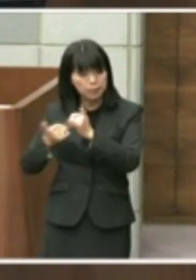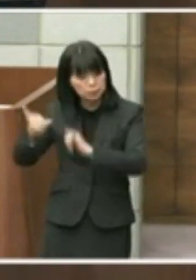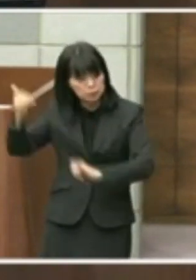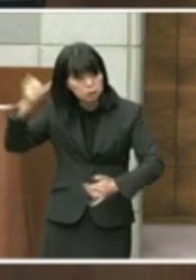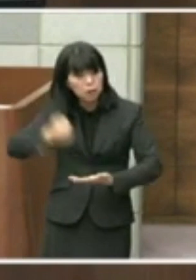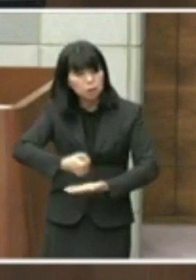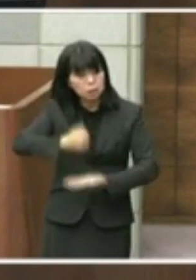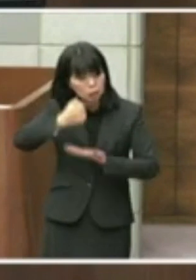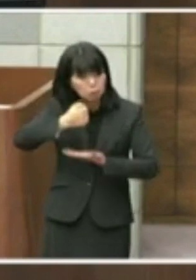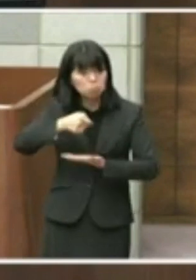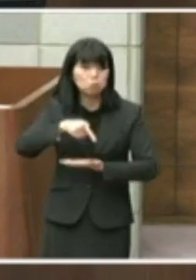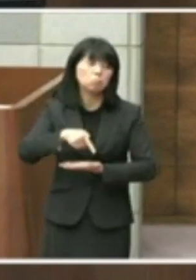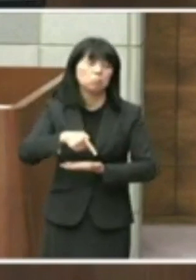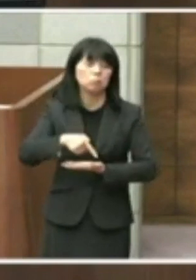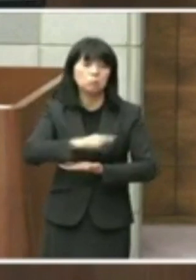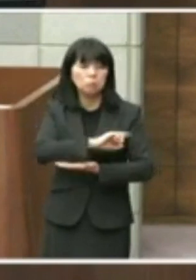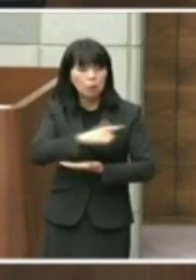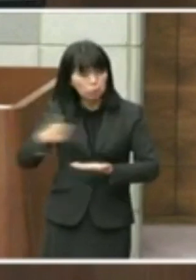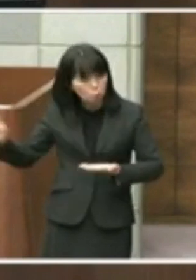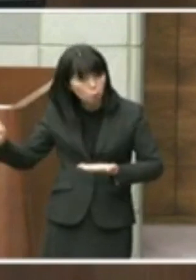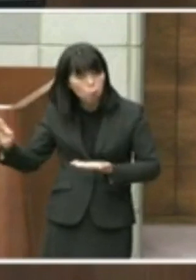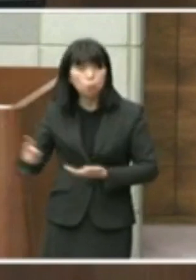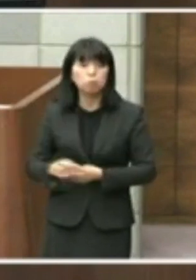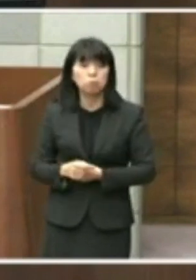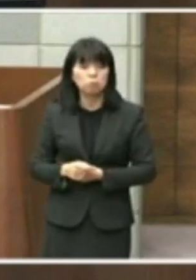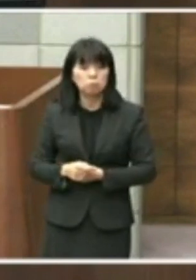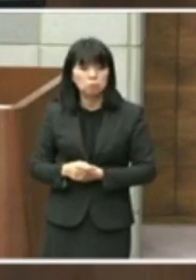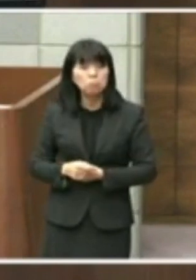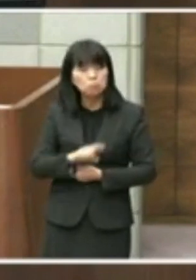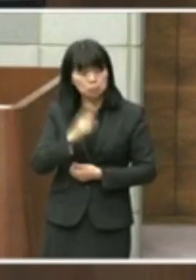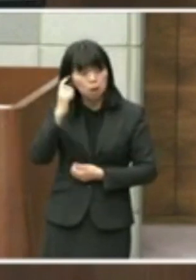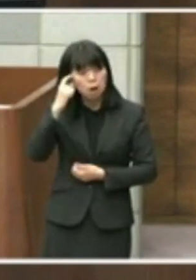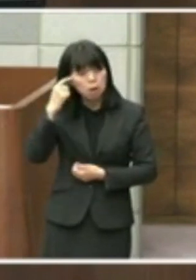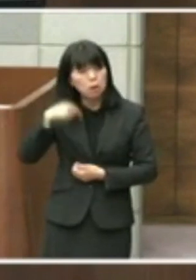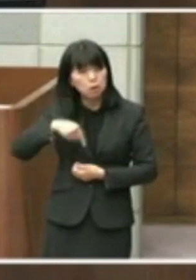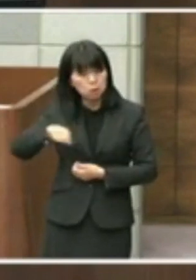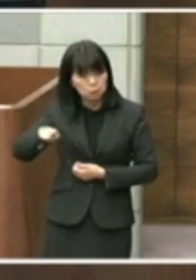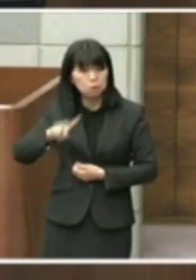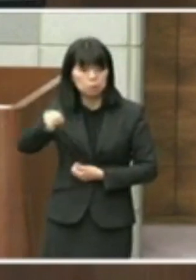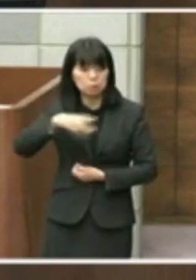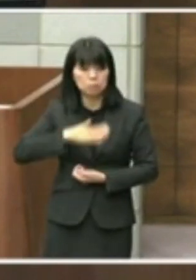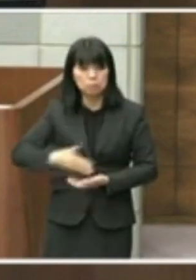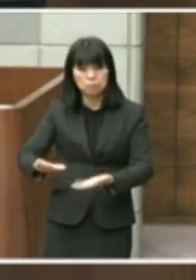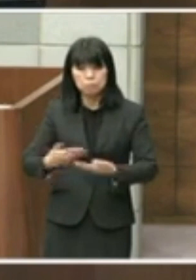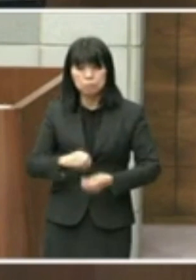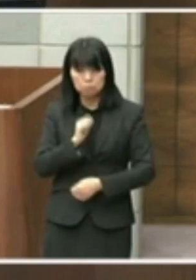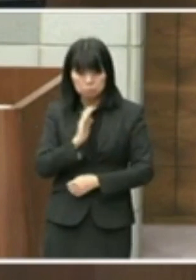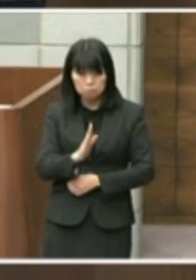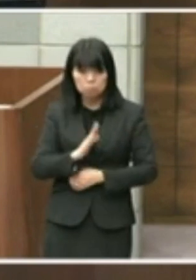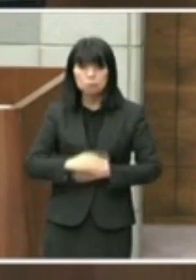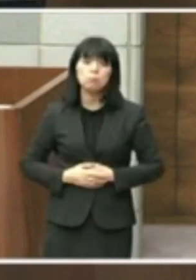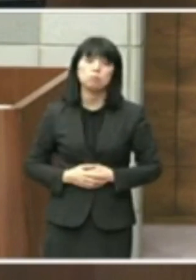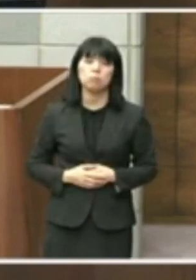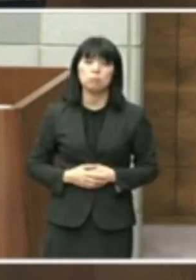ての保全の可能性について検討を進めてまいりますので、ご理解いたまりますをお願いいたします。